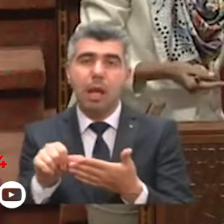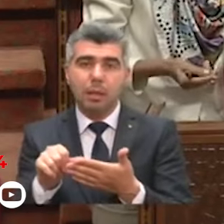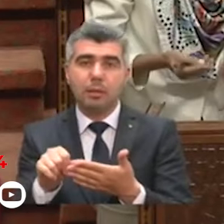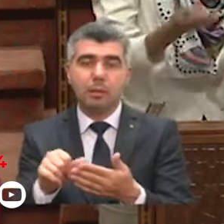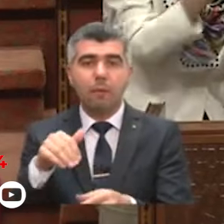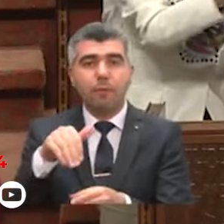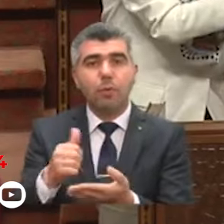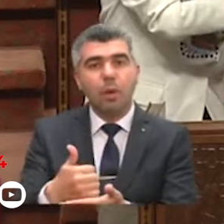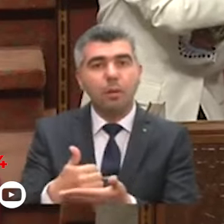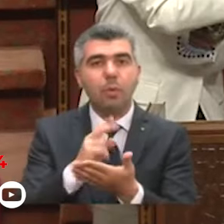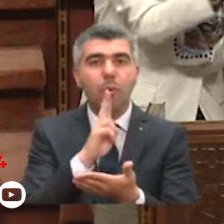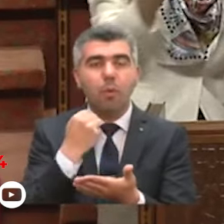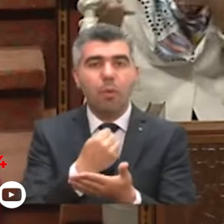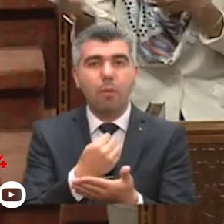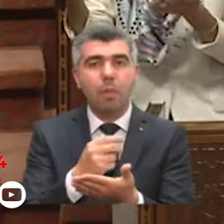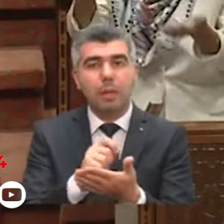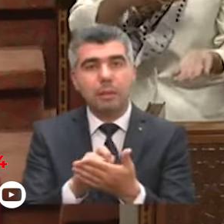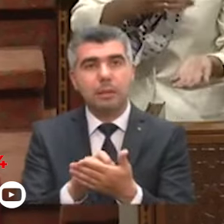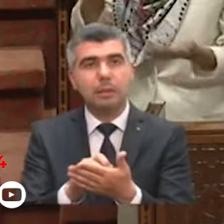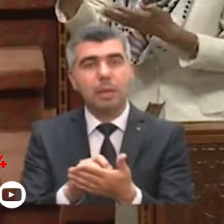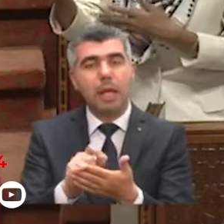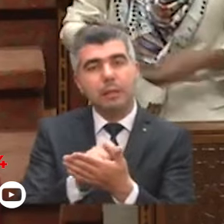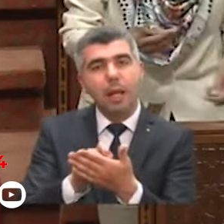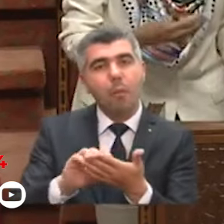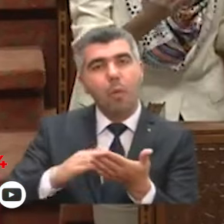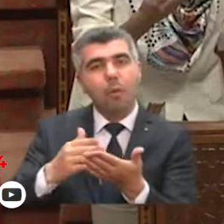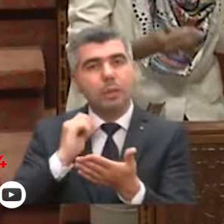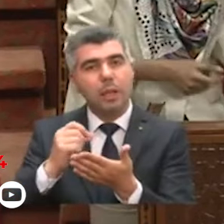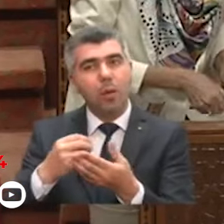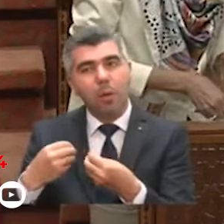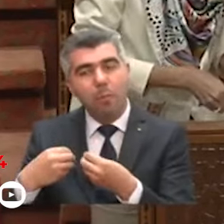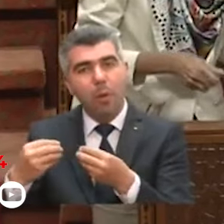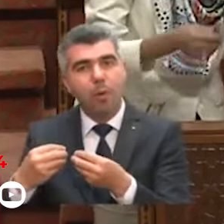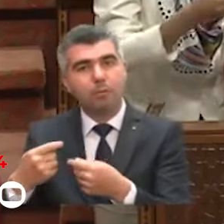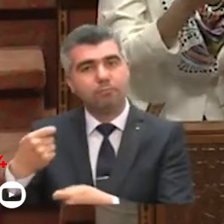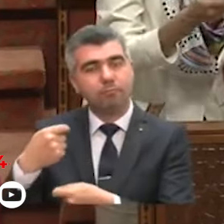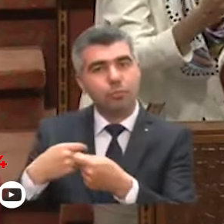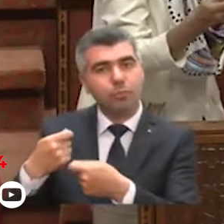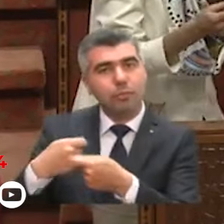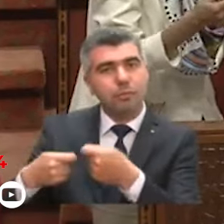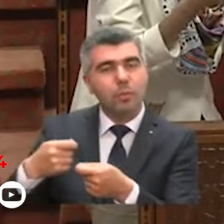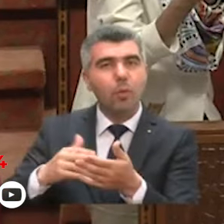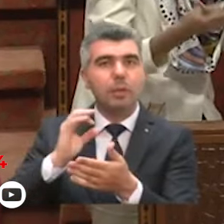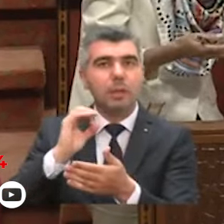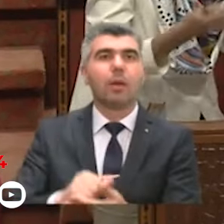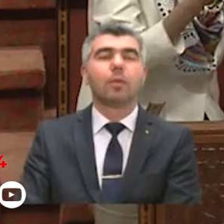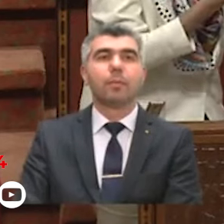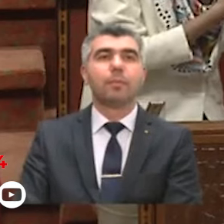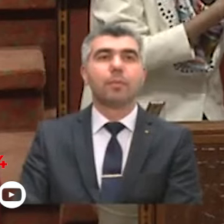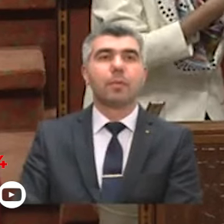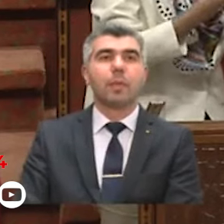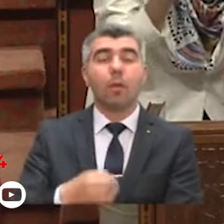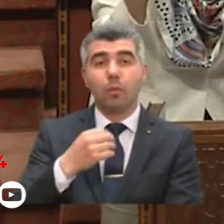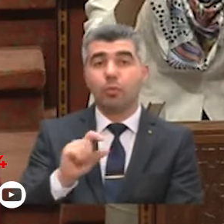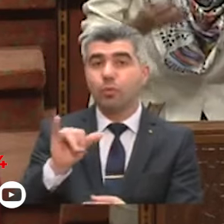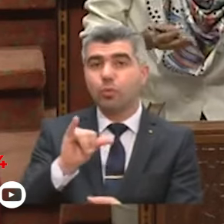و7 المليار؟ لا جينا نحسبوا على اليمين وعلى اليسار اللي دخل واللي خاصو يخرج. بالتالي ما يمكنناش غير نقولوا ها